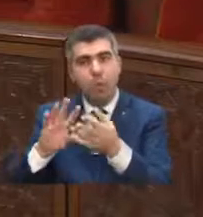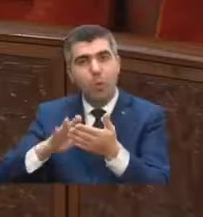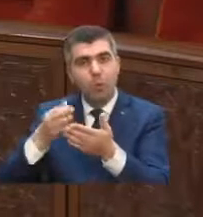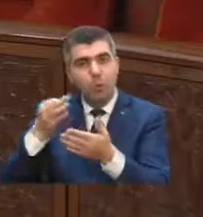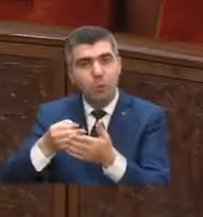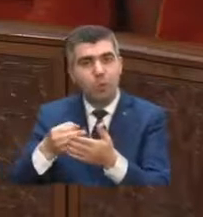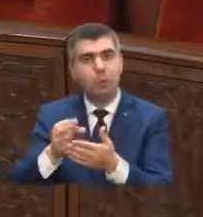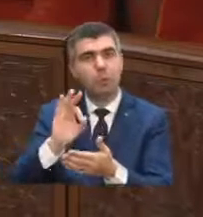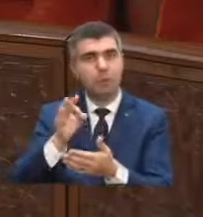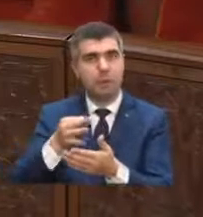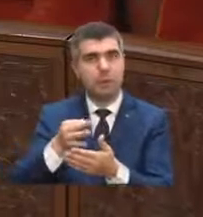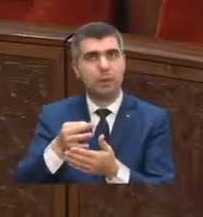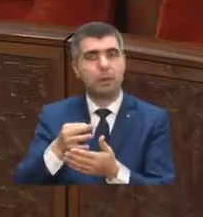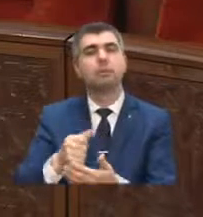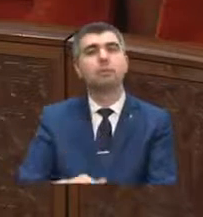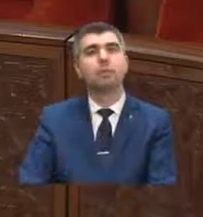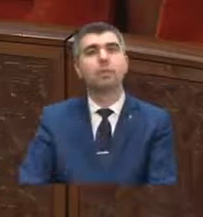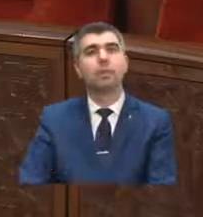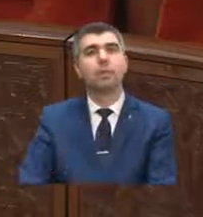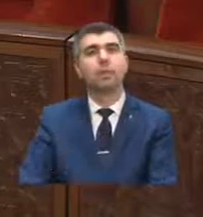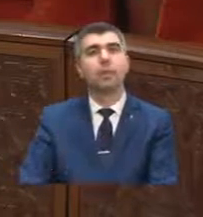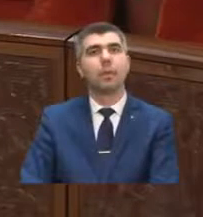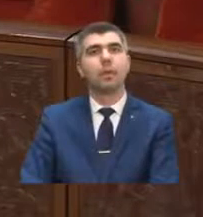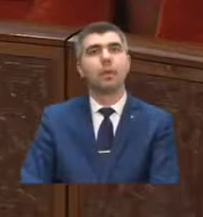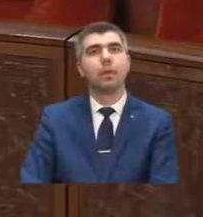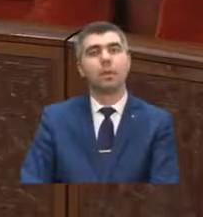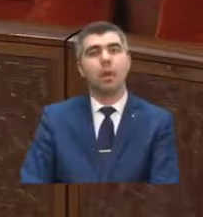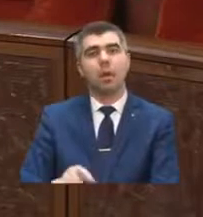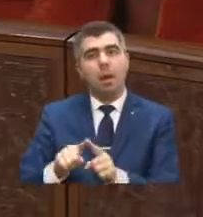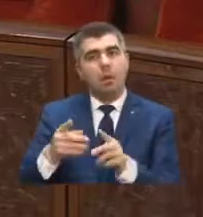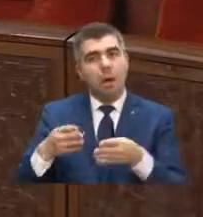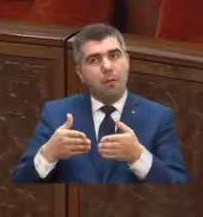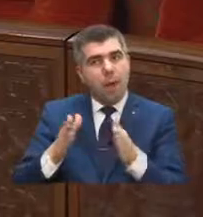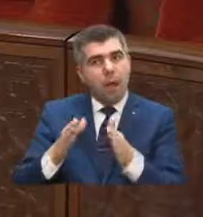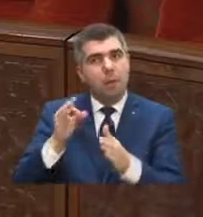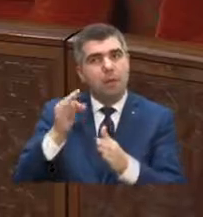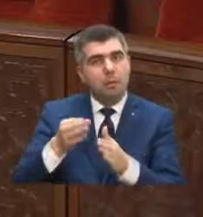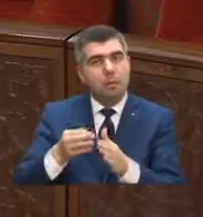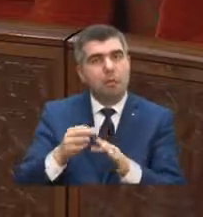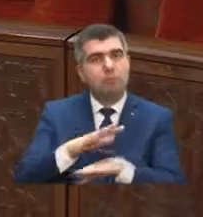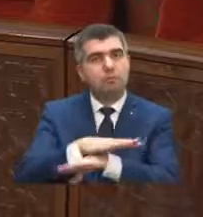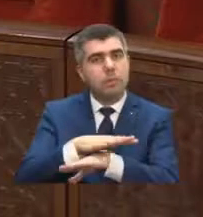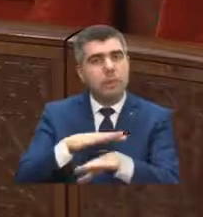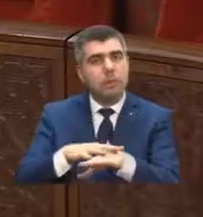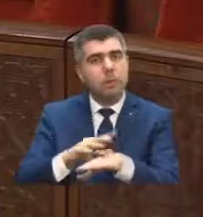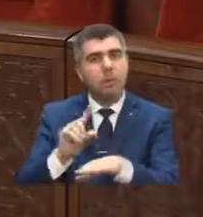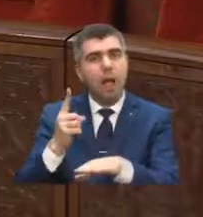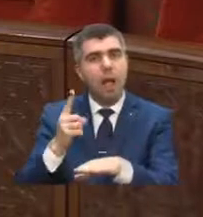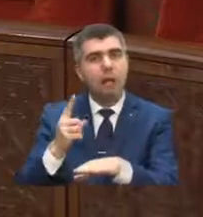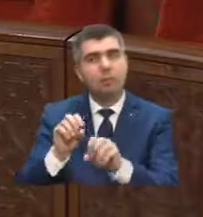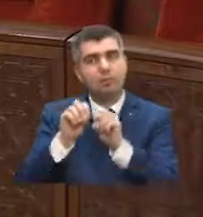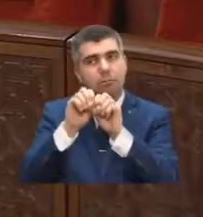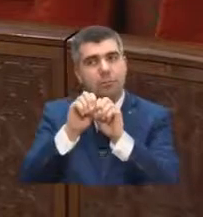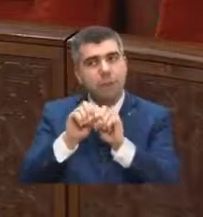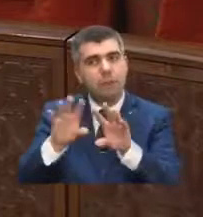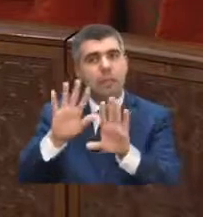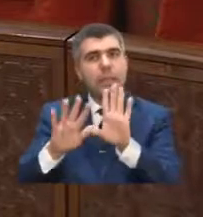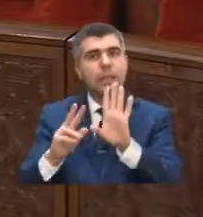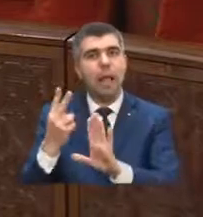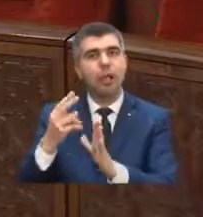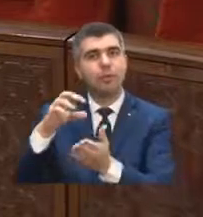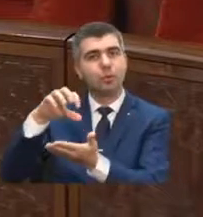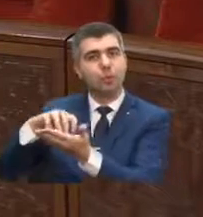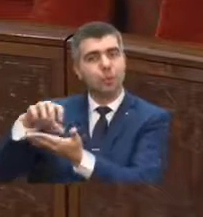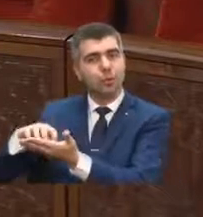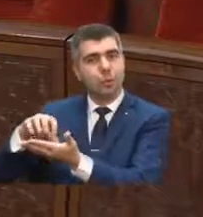باتخاذ القرارات في المجال الصحي. بدينا واحد التجربه على مستوى جهه معينه غنمشيو نعمموها. عدم التوفر